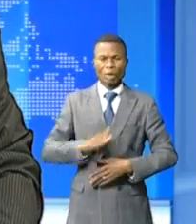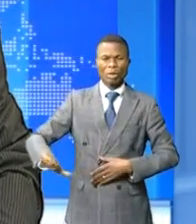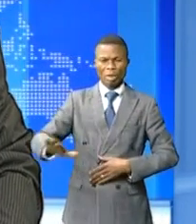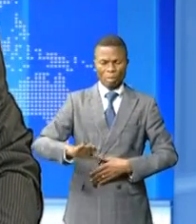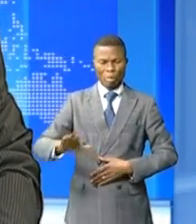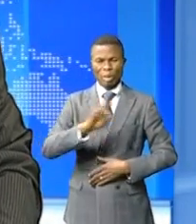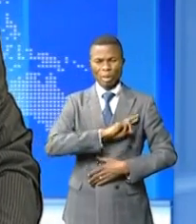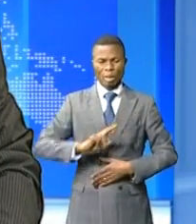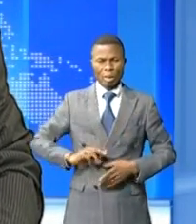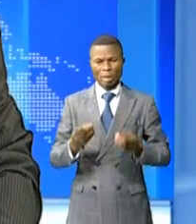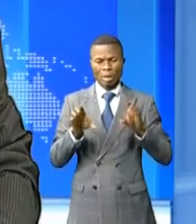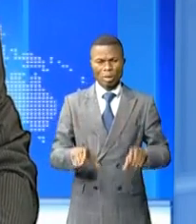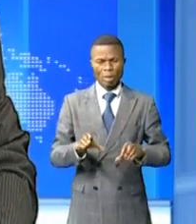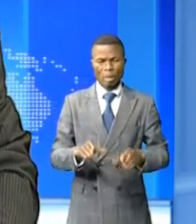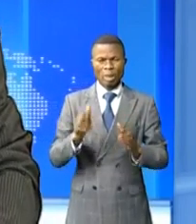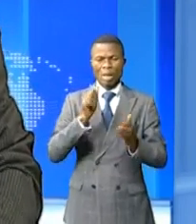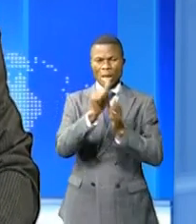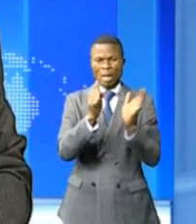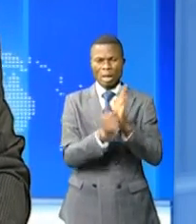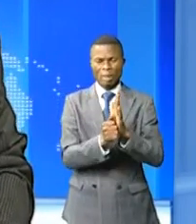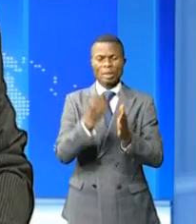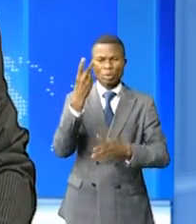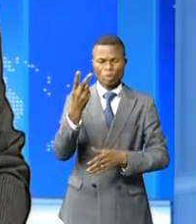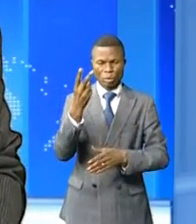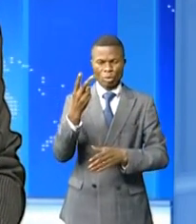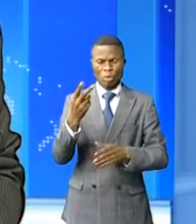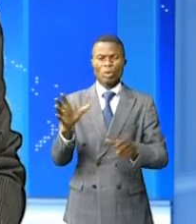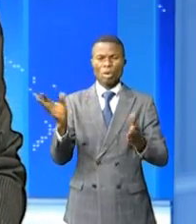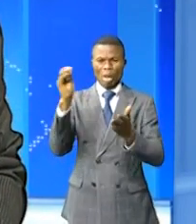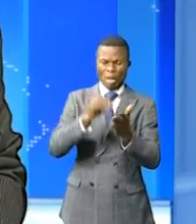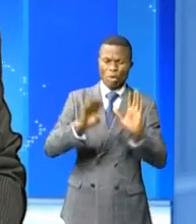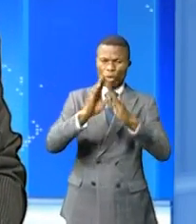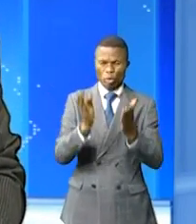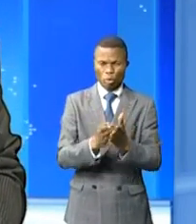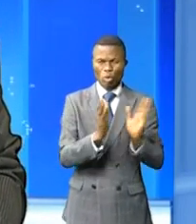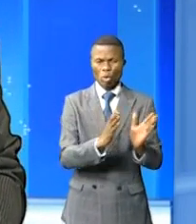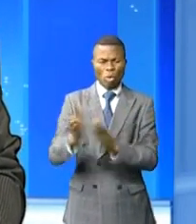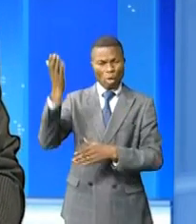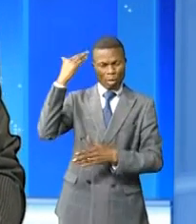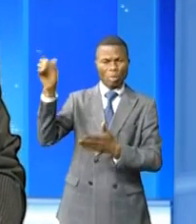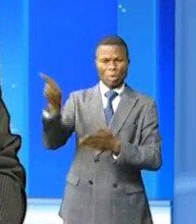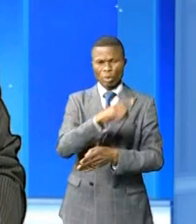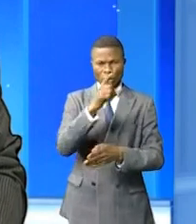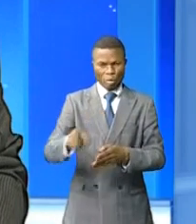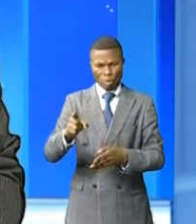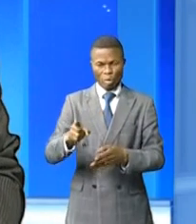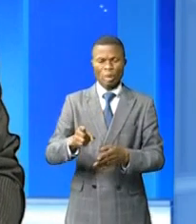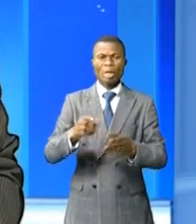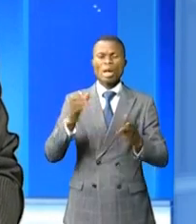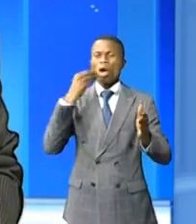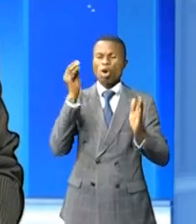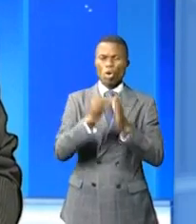démocratique du Congo. Article 2, sont abrogées toutes les dispositions antérieures contraires à la présente